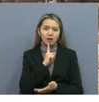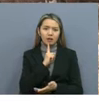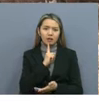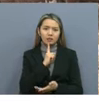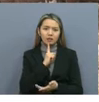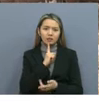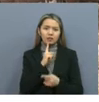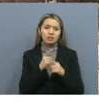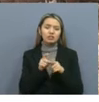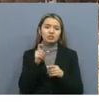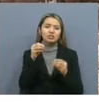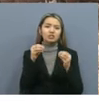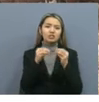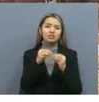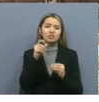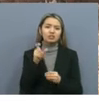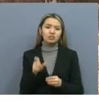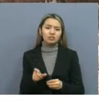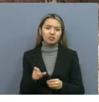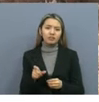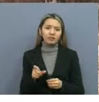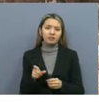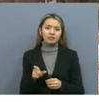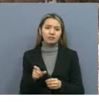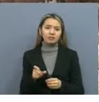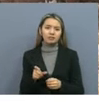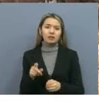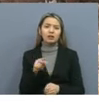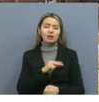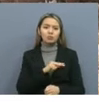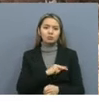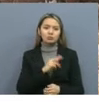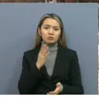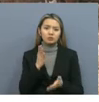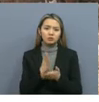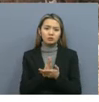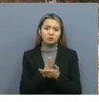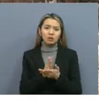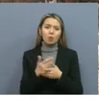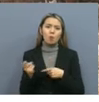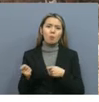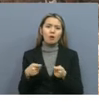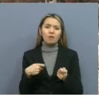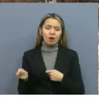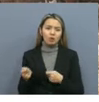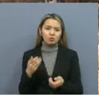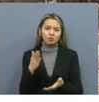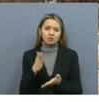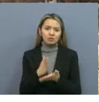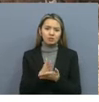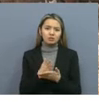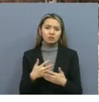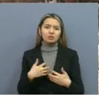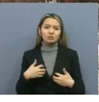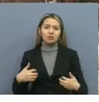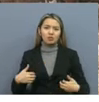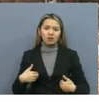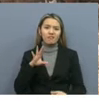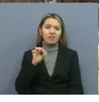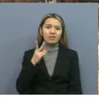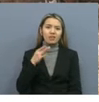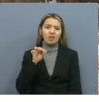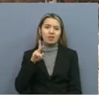10 адамдай осы малдың майында жұмыс істейді, жұмыскер управляющий бар, малшылары бар, ветеринары